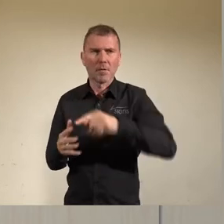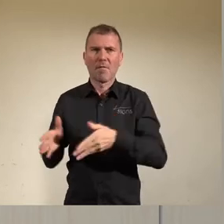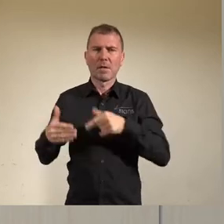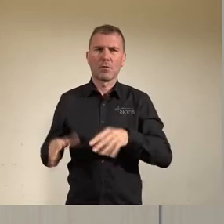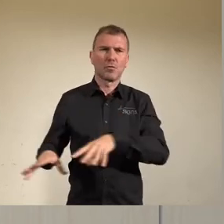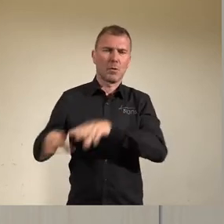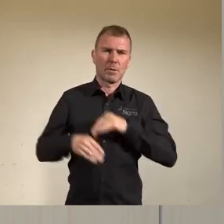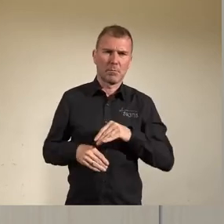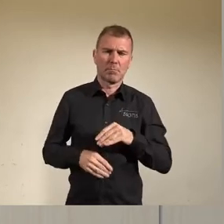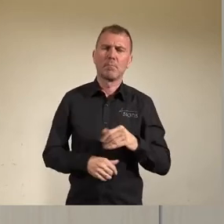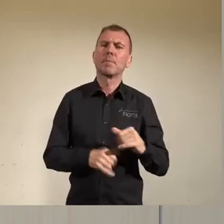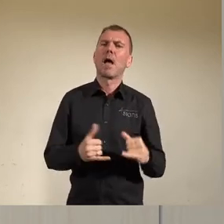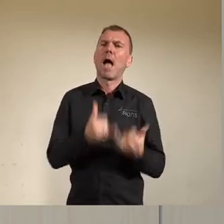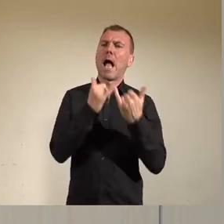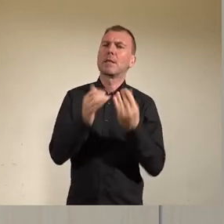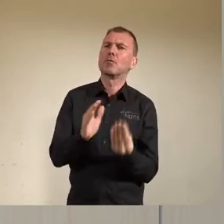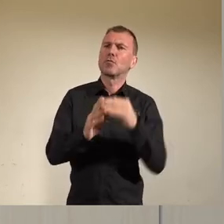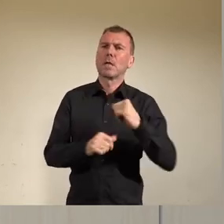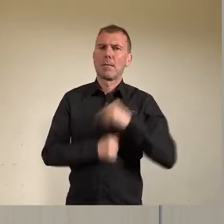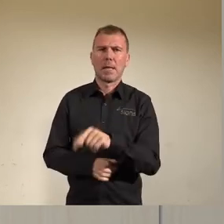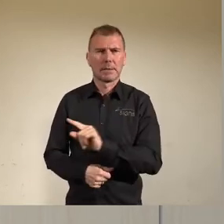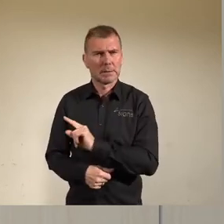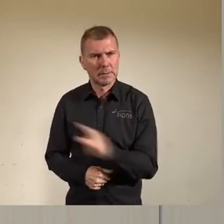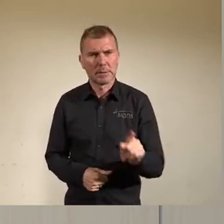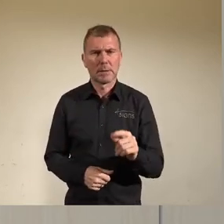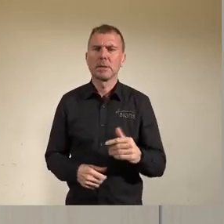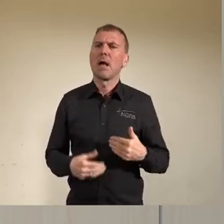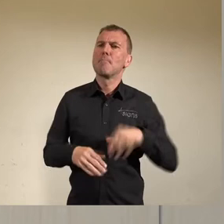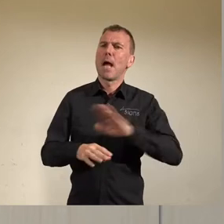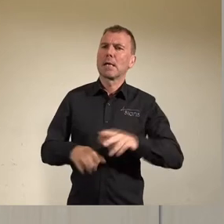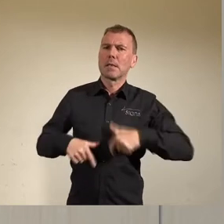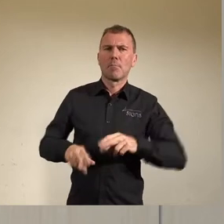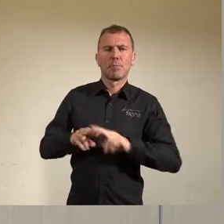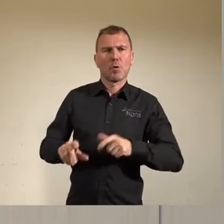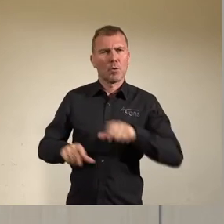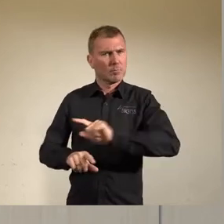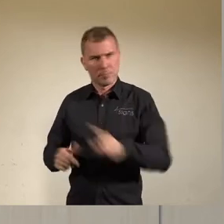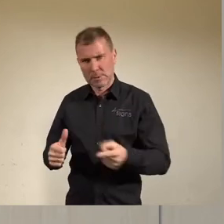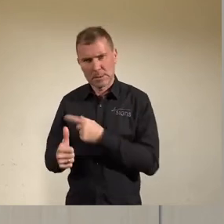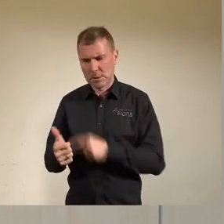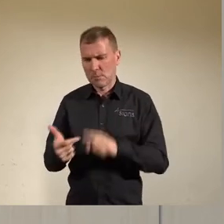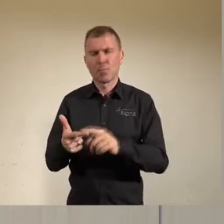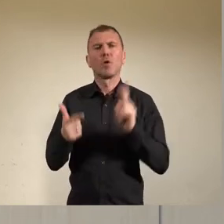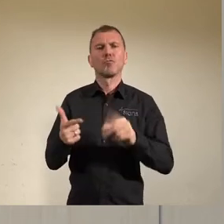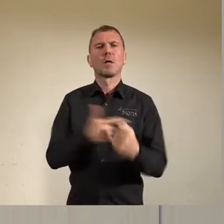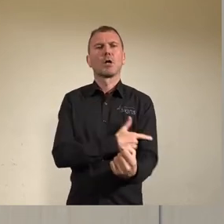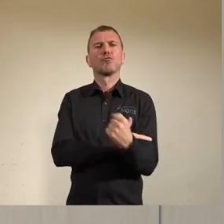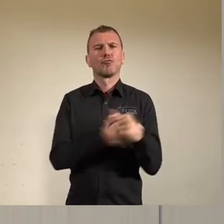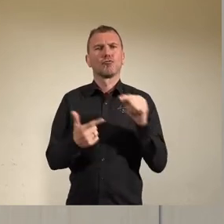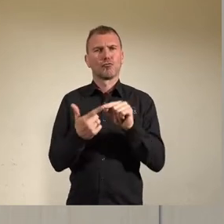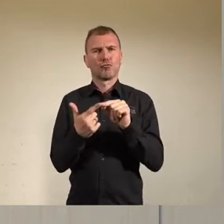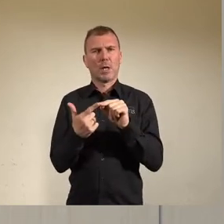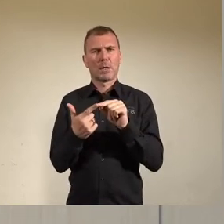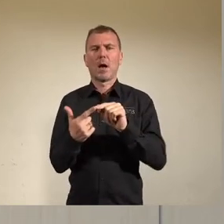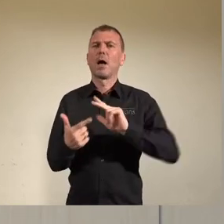Wir belasten Eltern in der Pandemie nicht zusätzlich durch steigende Beiträge für die Kinderbetreuung. Wir sorgen dafür, dass die Stadt stärker als von der Verwaltung geplant